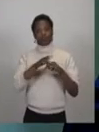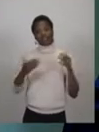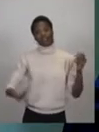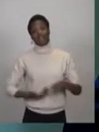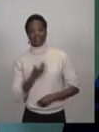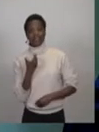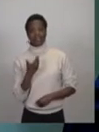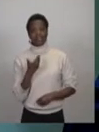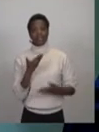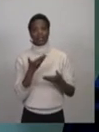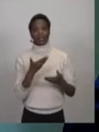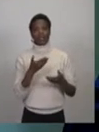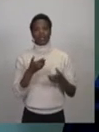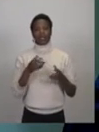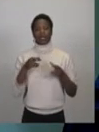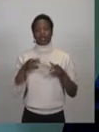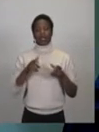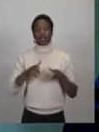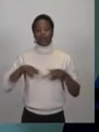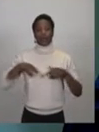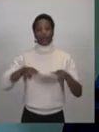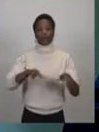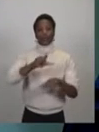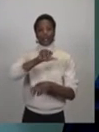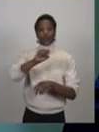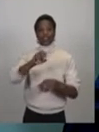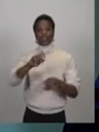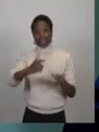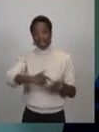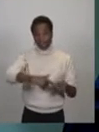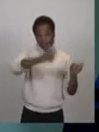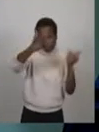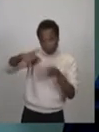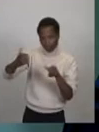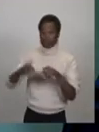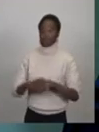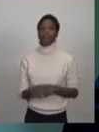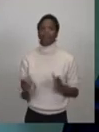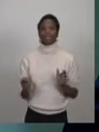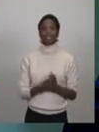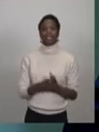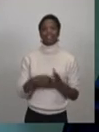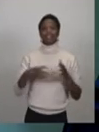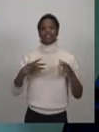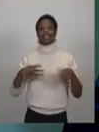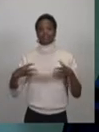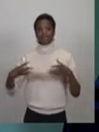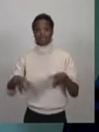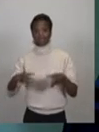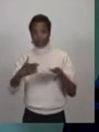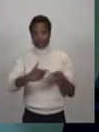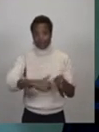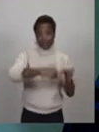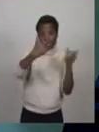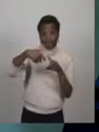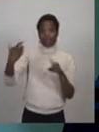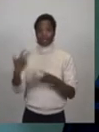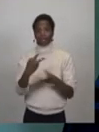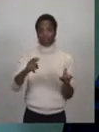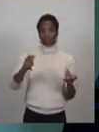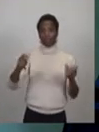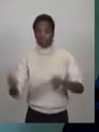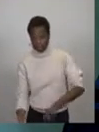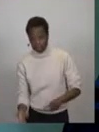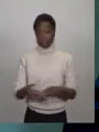Dans la nuit du 21 au 22 juin 2021, les immeubles 19 et 21 de la rue de la Rousselle se sont effondrés. Ce sont ainsi plus de